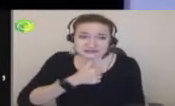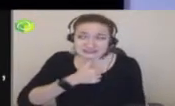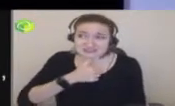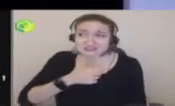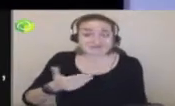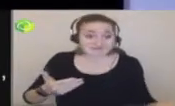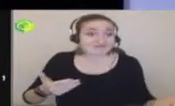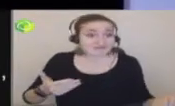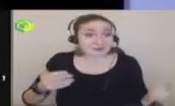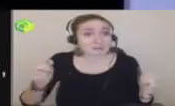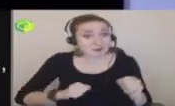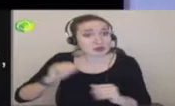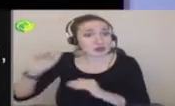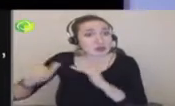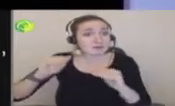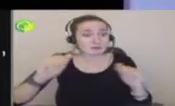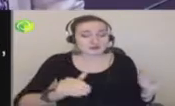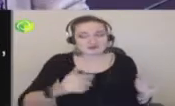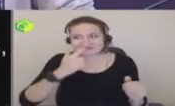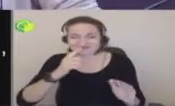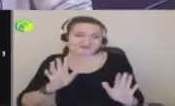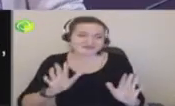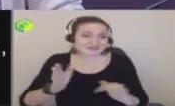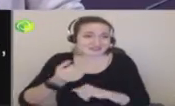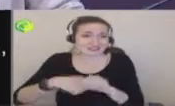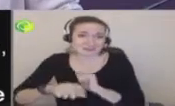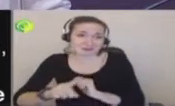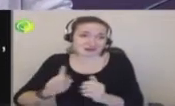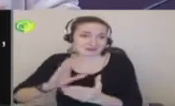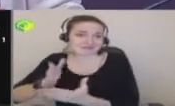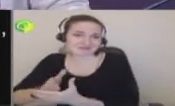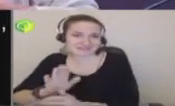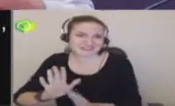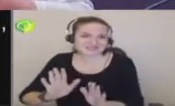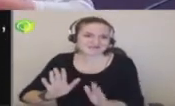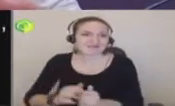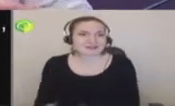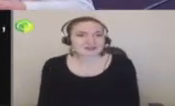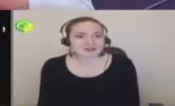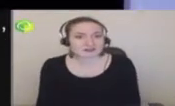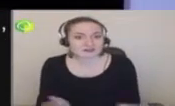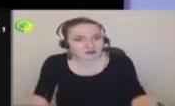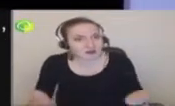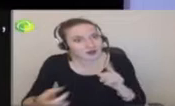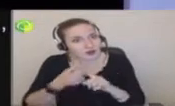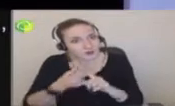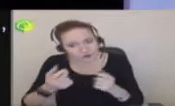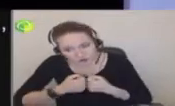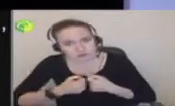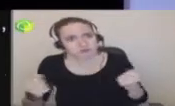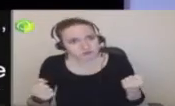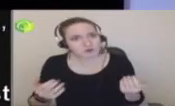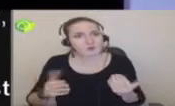autour, et on a peur de déranger, on a peur de... Et c'est important de pouvoir ouvrir des portes. Ce livre